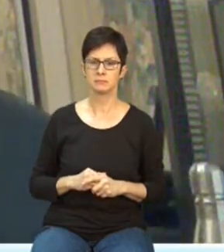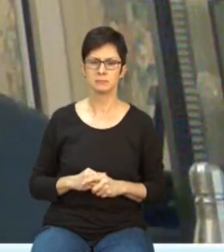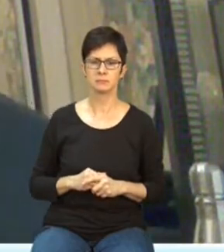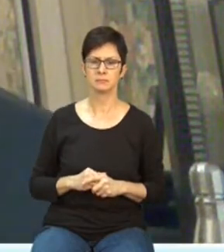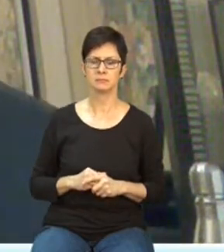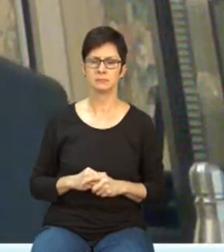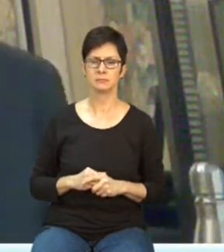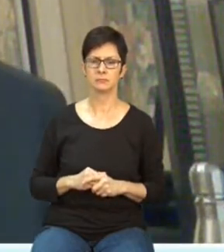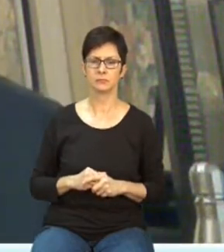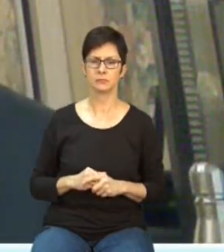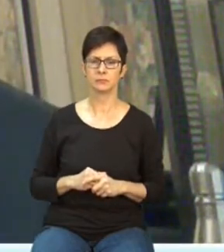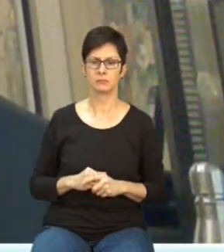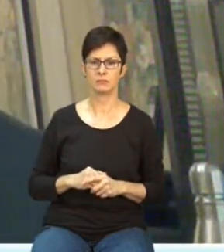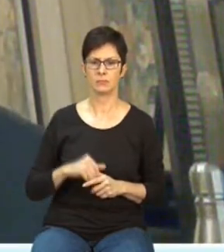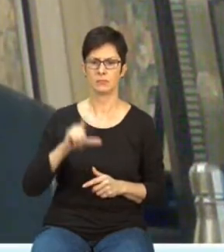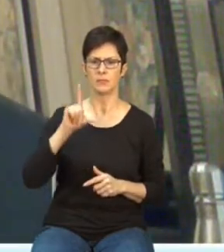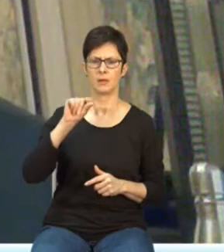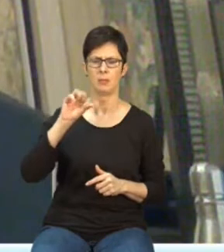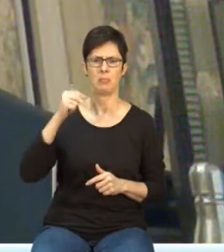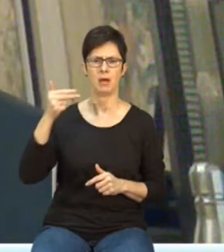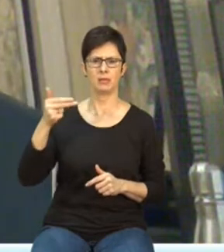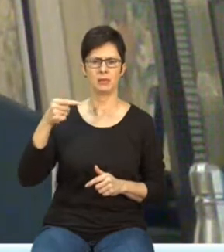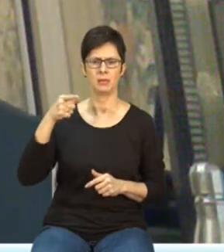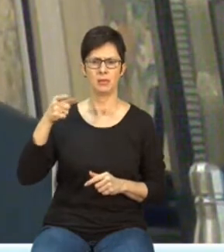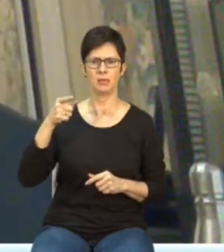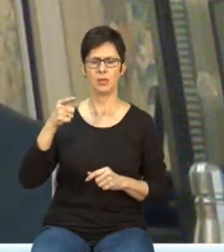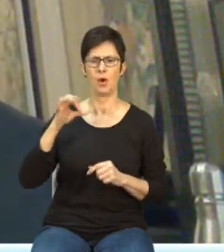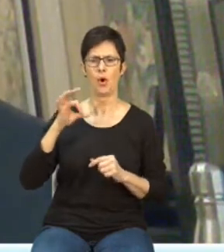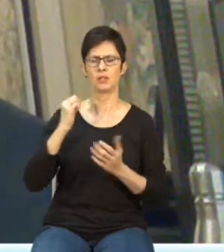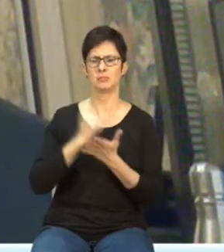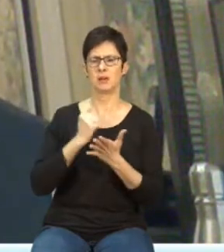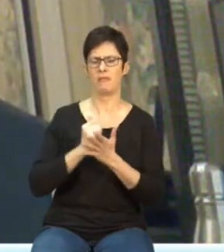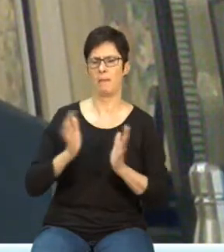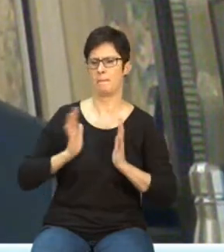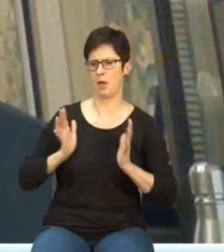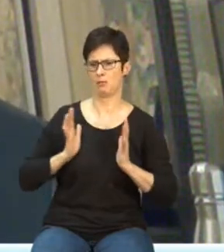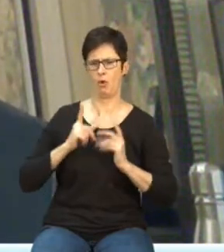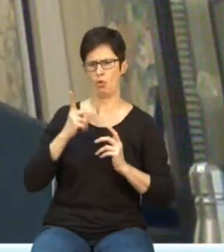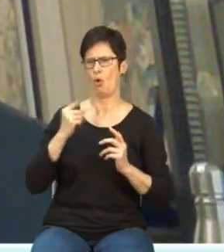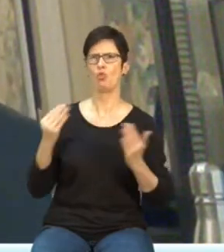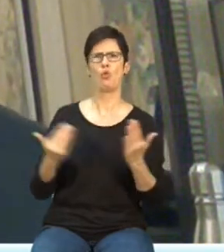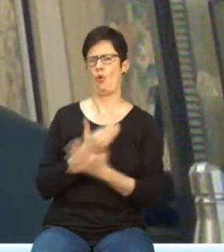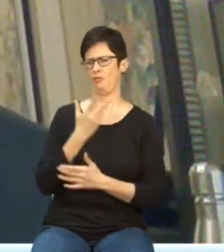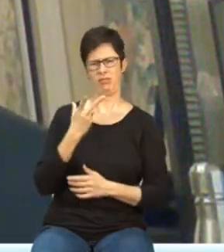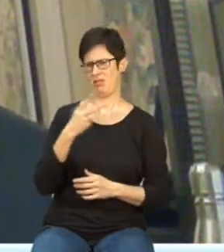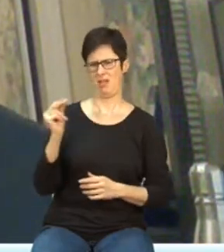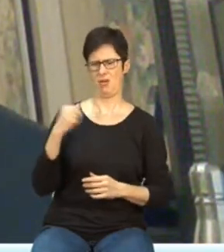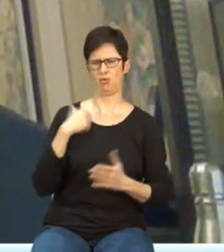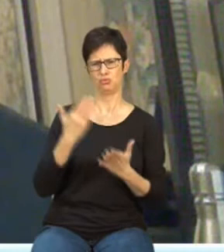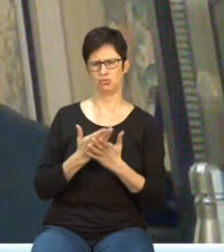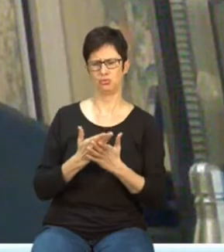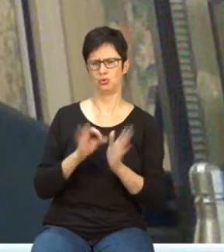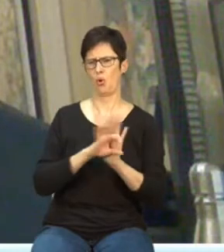jeżeli chodzi o ten i obawy związane z bezpieczeństwem to nie są kwestie nowe słyszymy od nich tak naprawdę